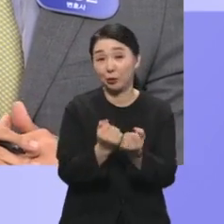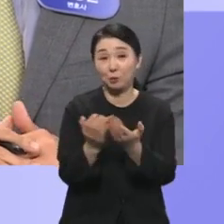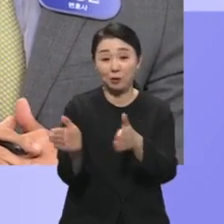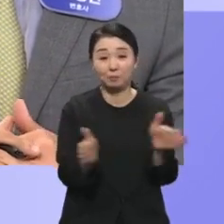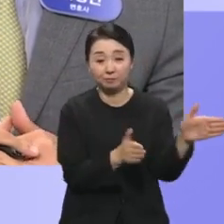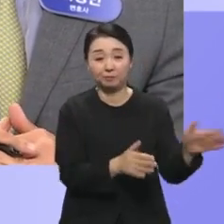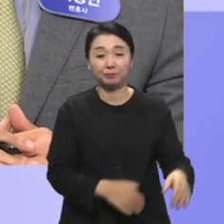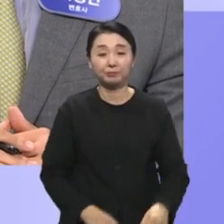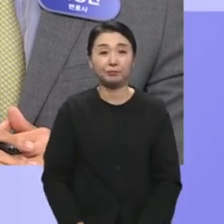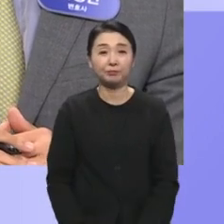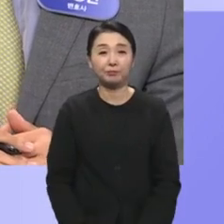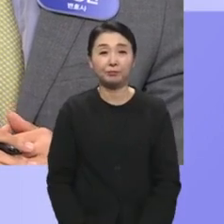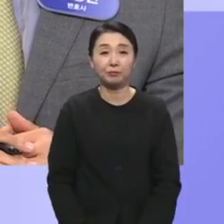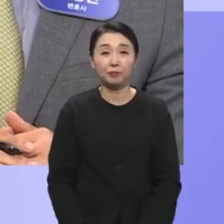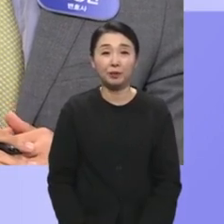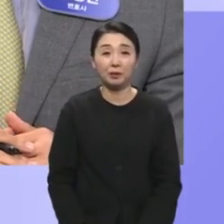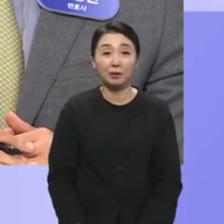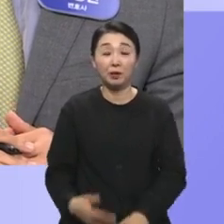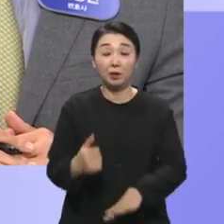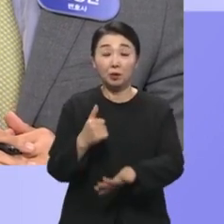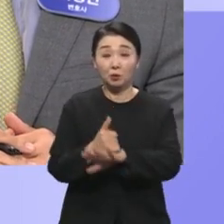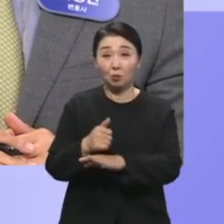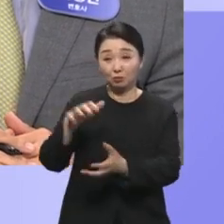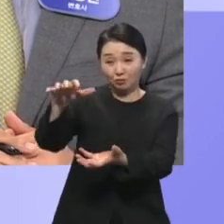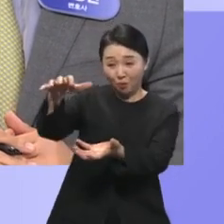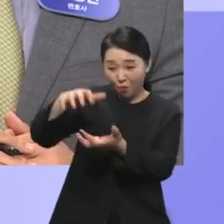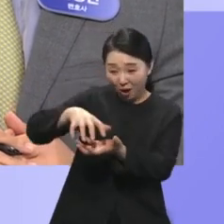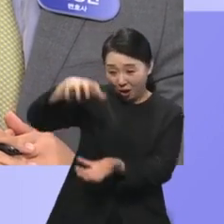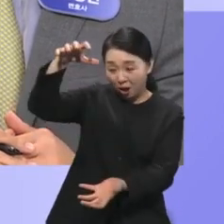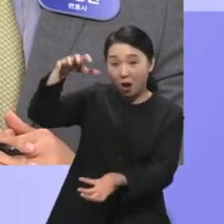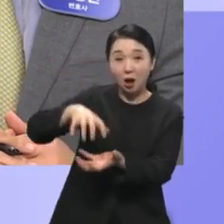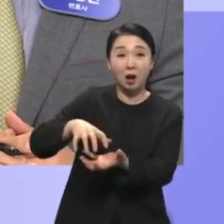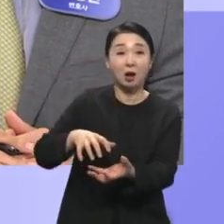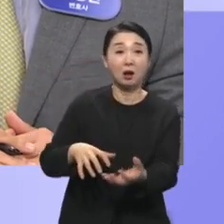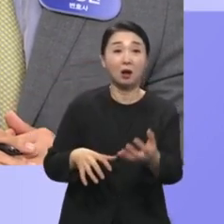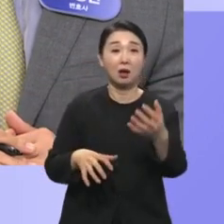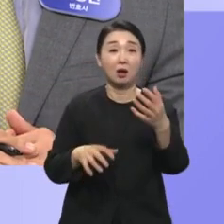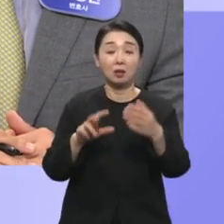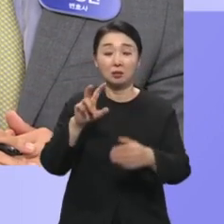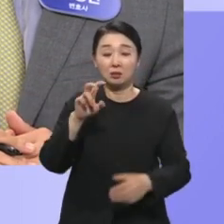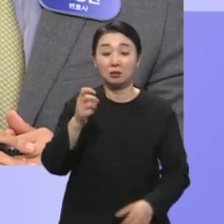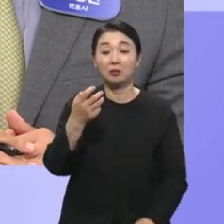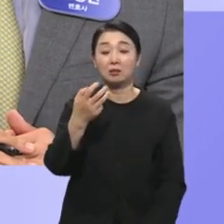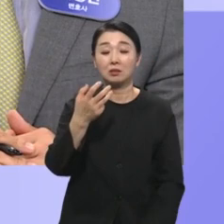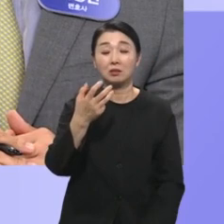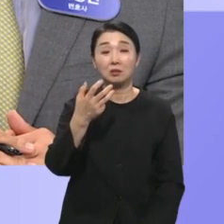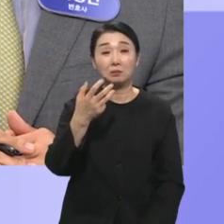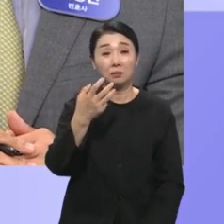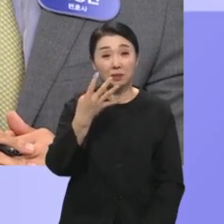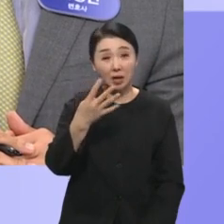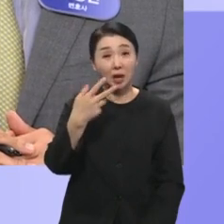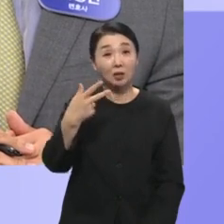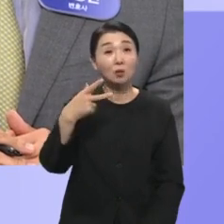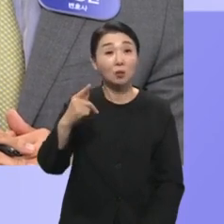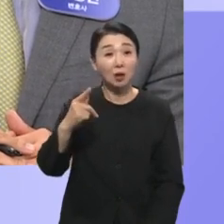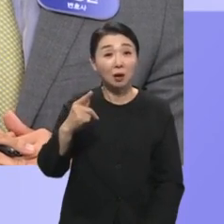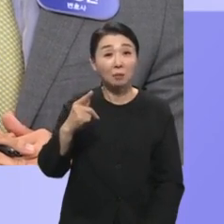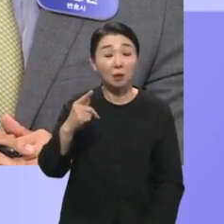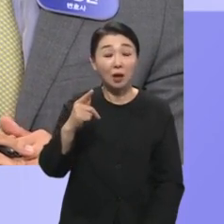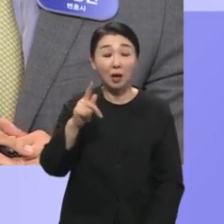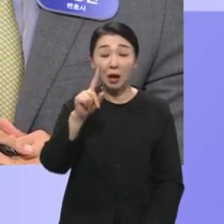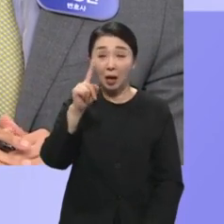들어온 필로폰 총량이 74kg 이래요 그니까 0.03 보 1회 약분을 제가 알고 있는데